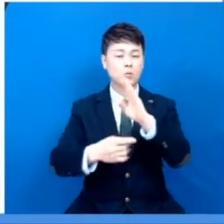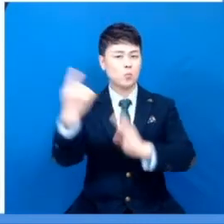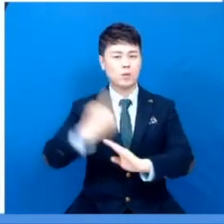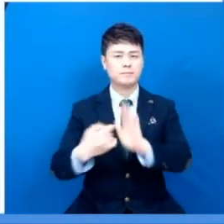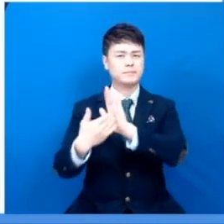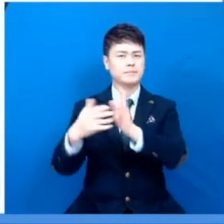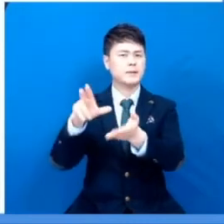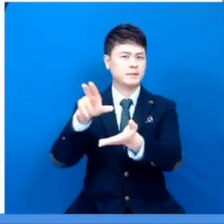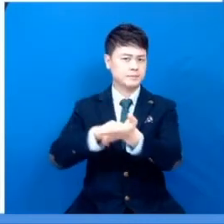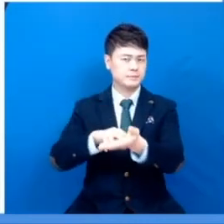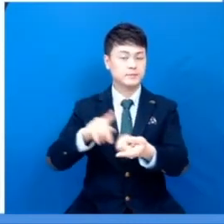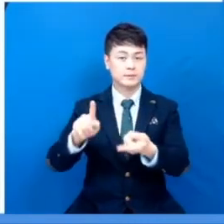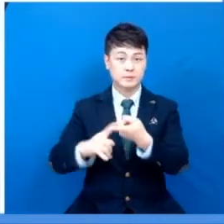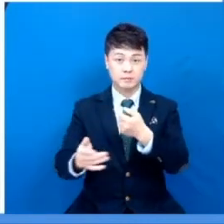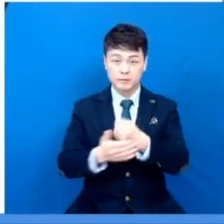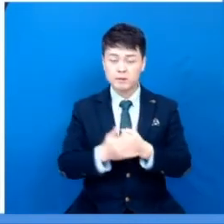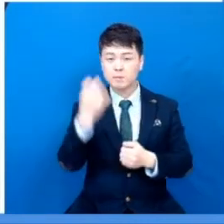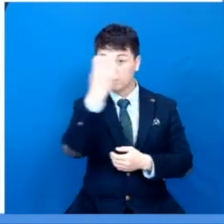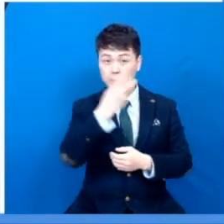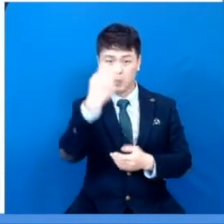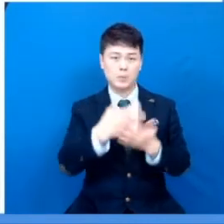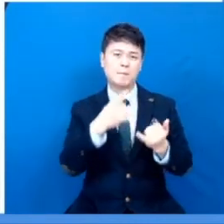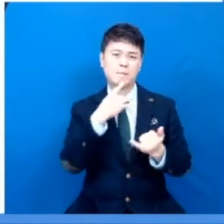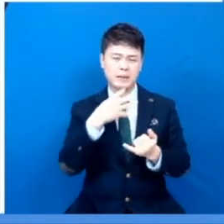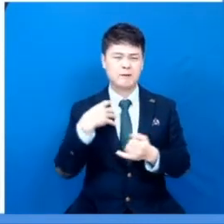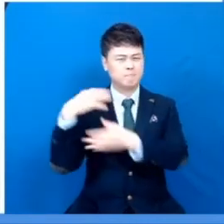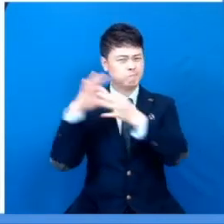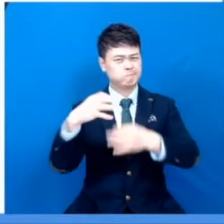보호자의 지원 만으로 생활했습니다